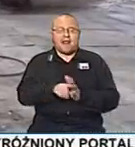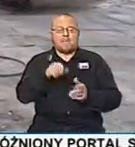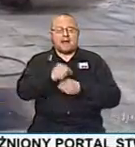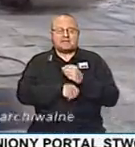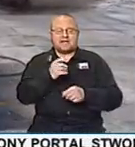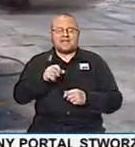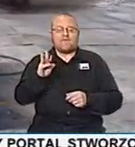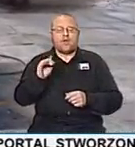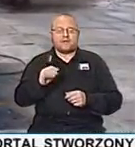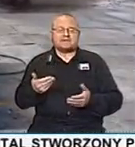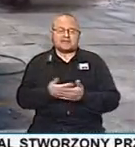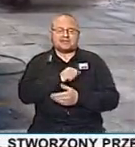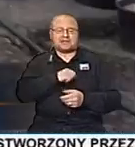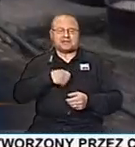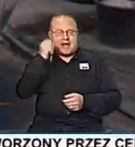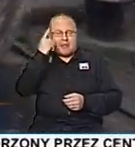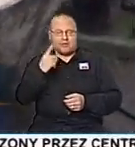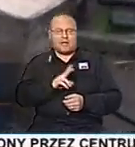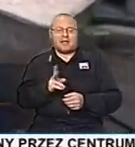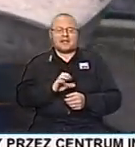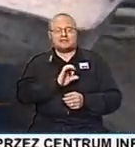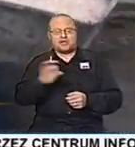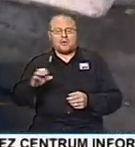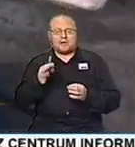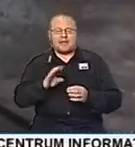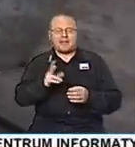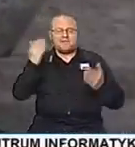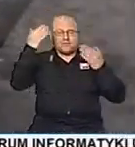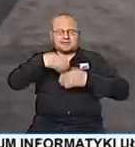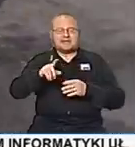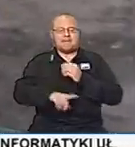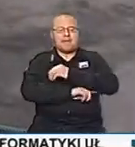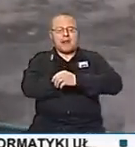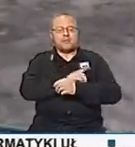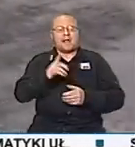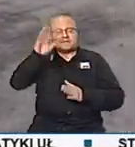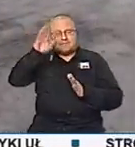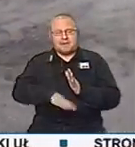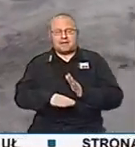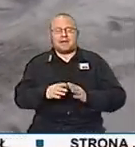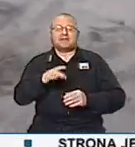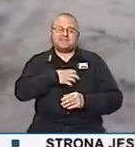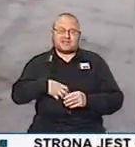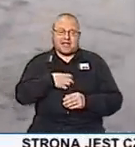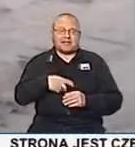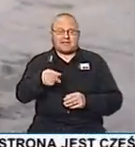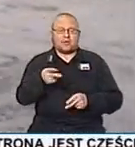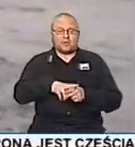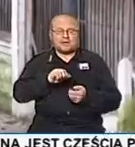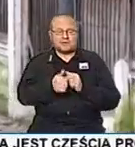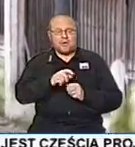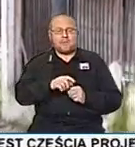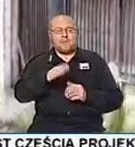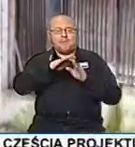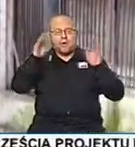Pracowników i wolontariuszy zaczyna się już o świcie, szczególnie teraz, kiedy w nocy temperatura spada poniżej zera. W tym czasie zwierzaki, zwłaszcza te, które są w